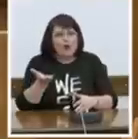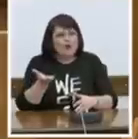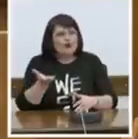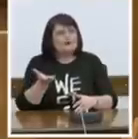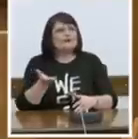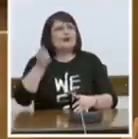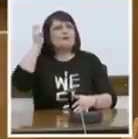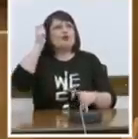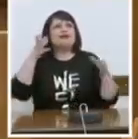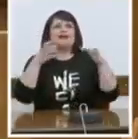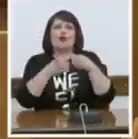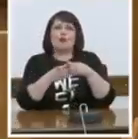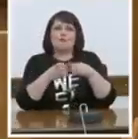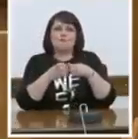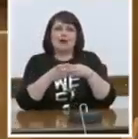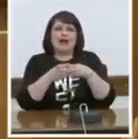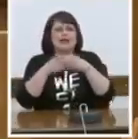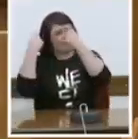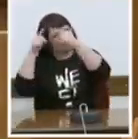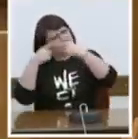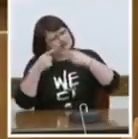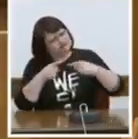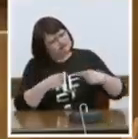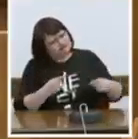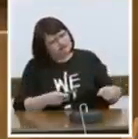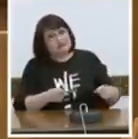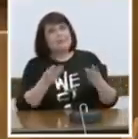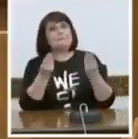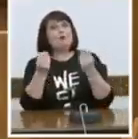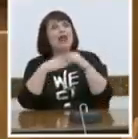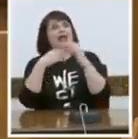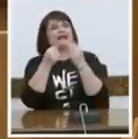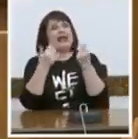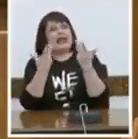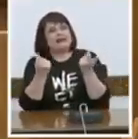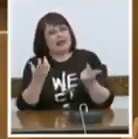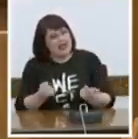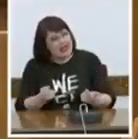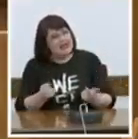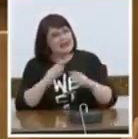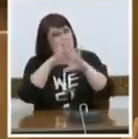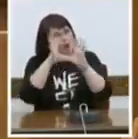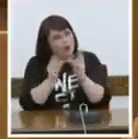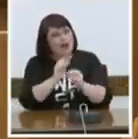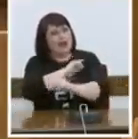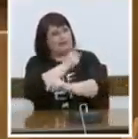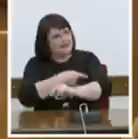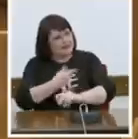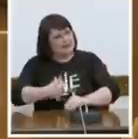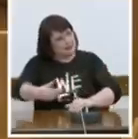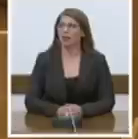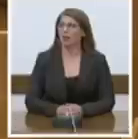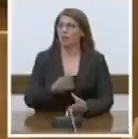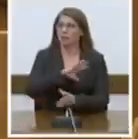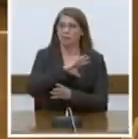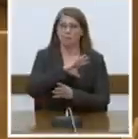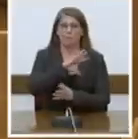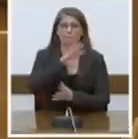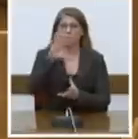μας ομάδα είναι πολυσχηδής και πολυτάλαντη και με όλες τις δυνάμεις και με όλα τις τα